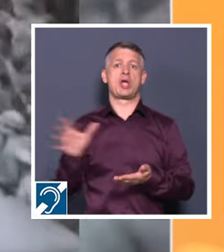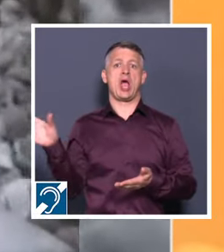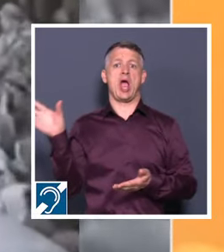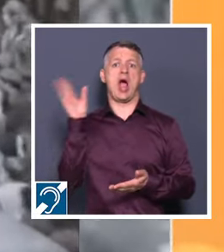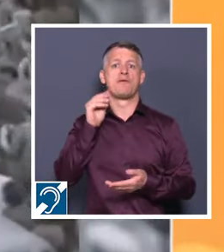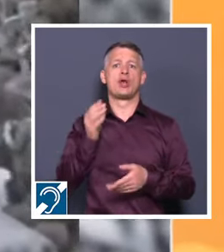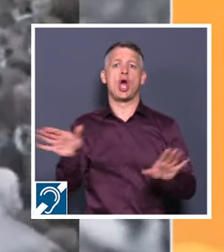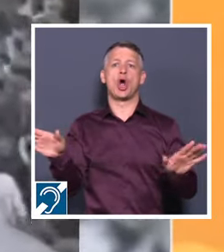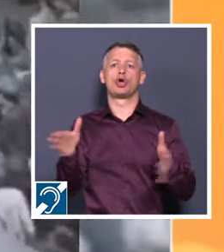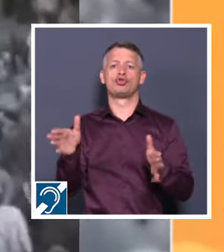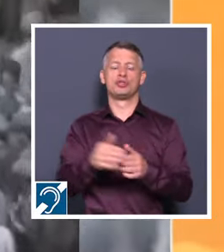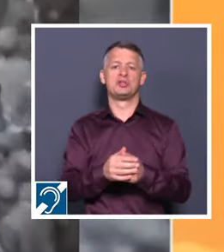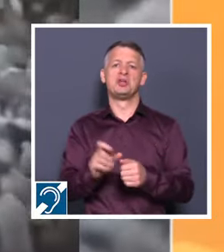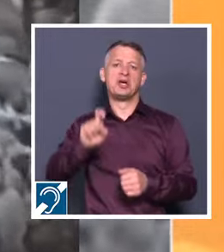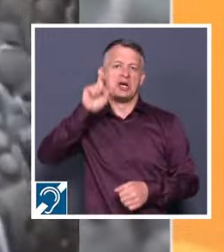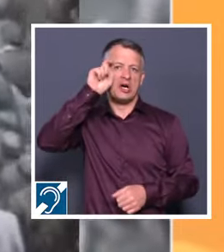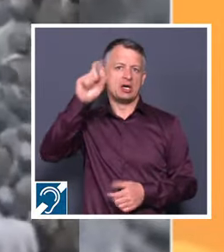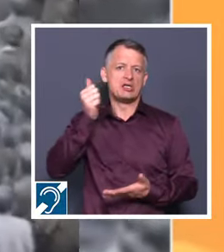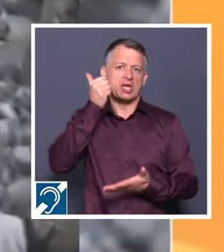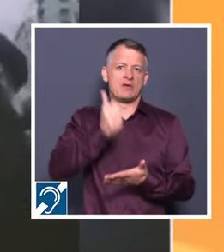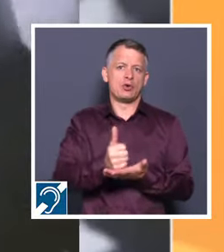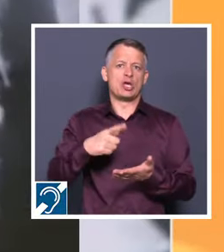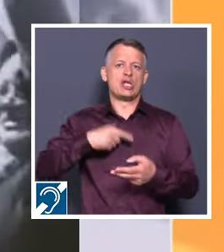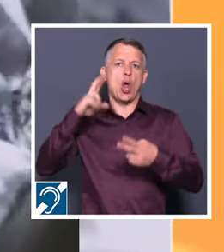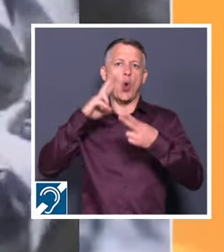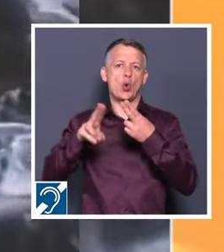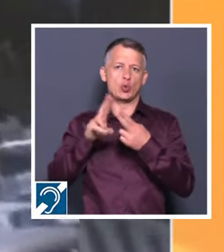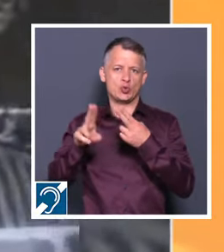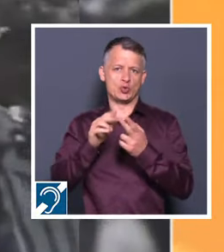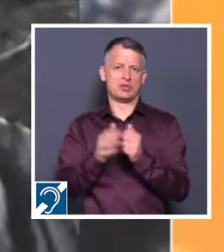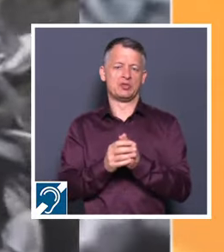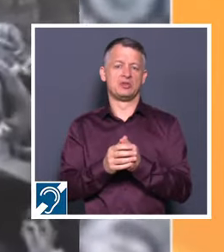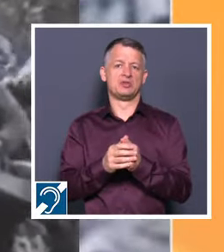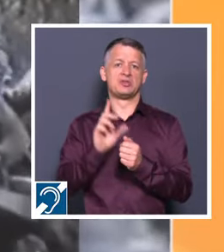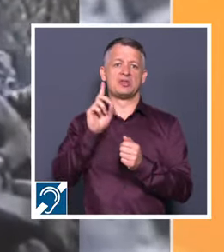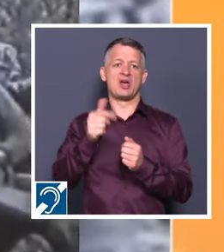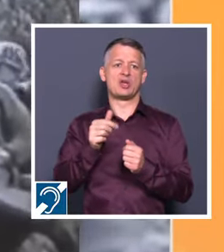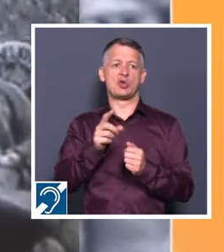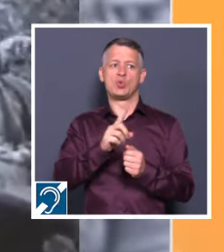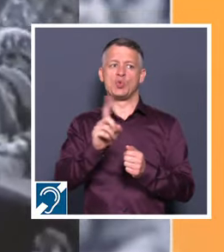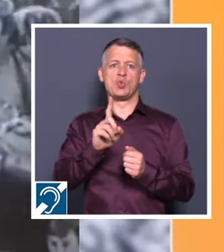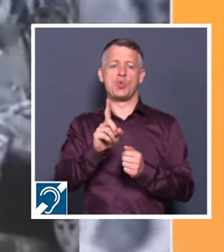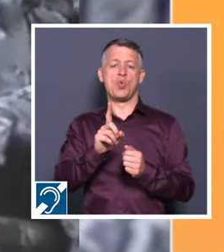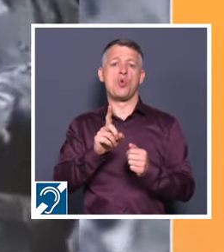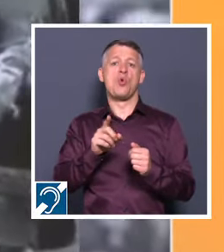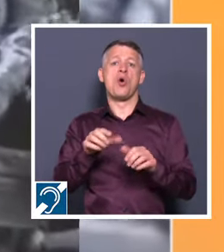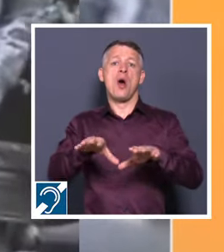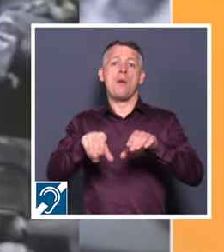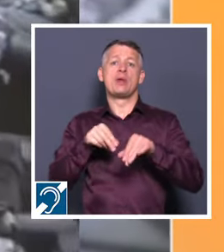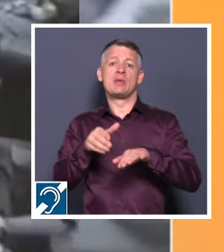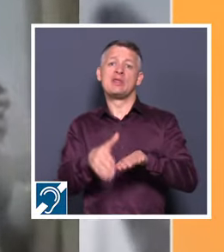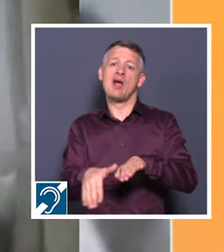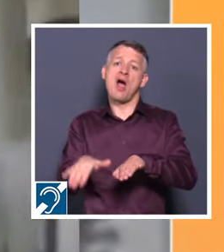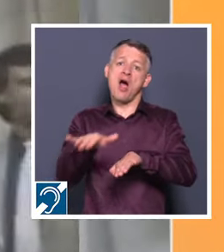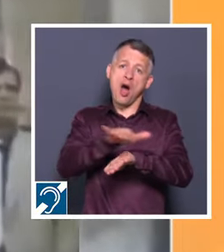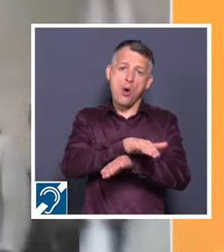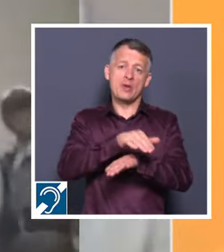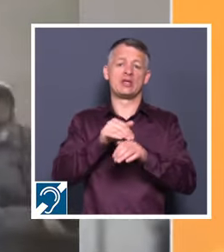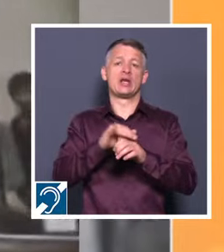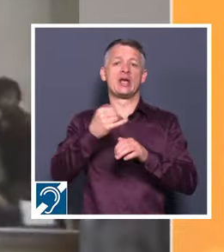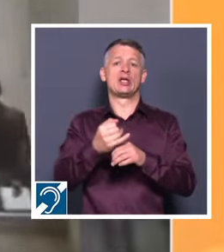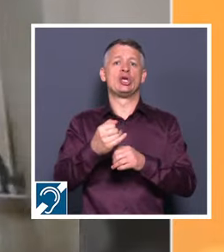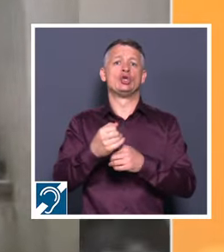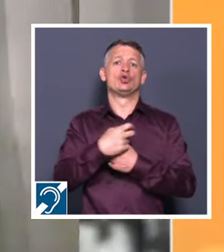Cred că adevărul e deja cunoscut printre noi, doar că el nu a acoperit sau n-a primit acoperirea justiției.